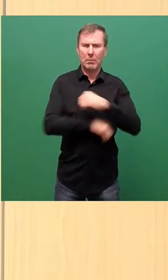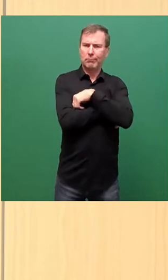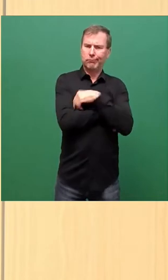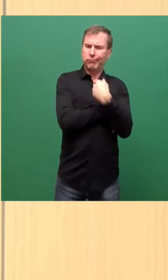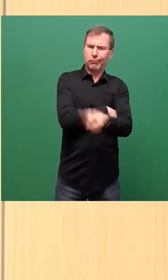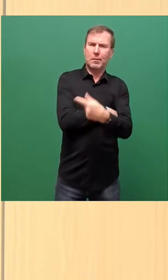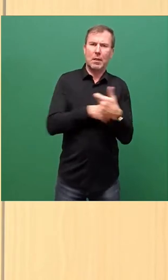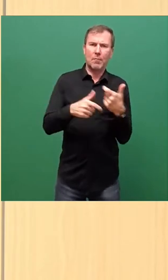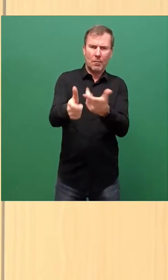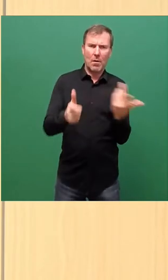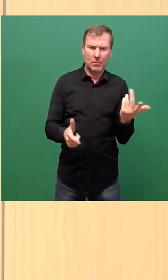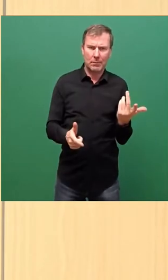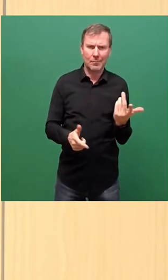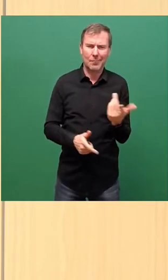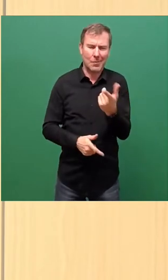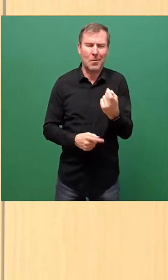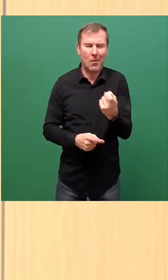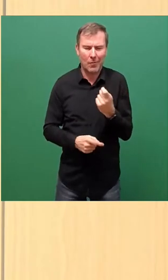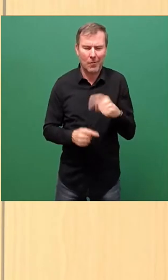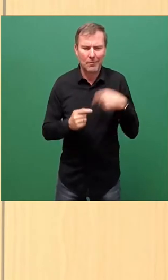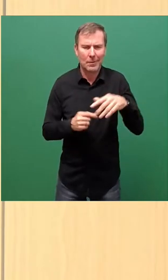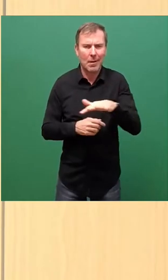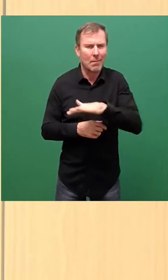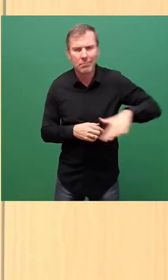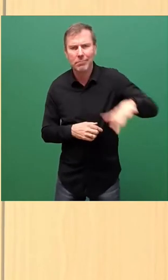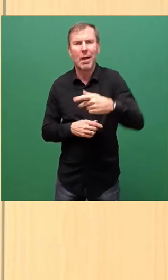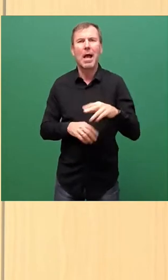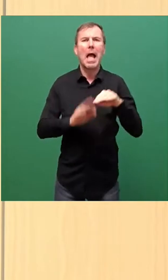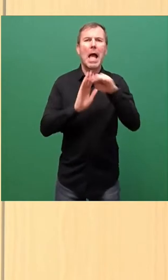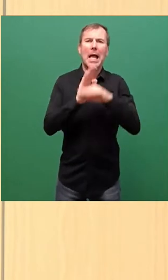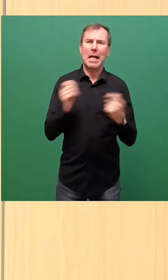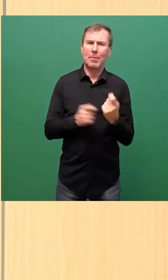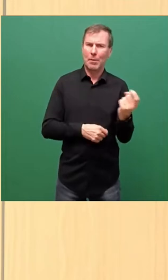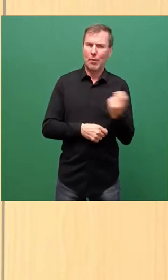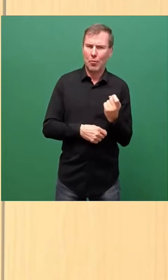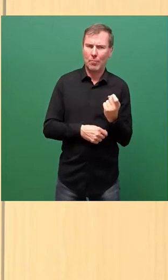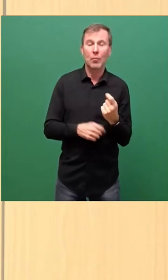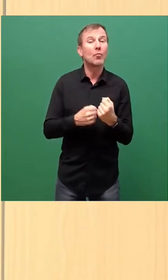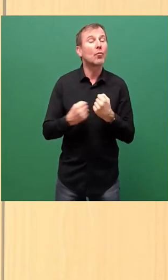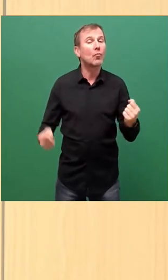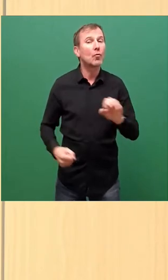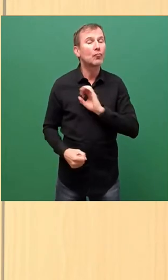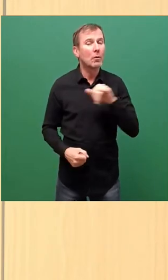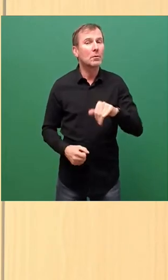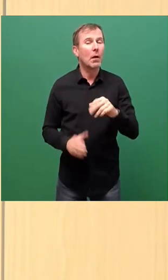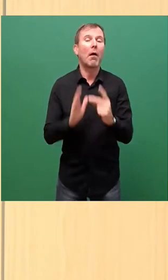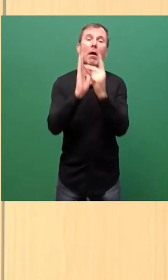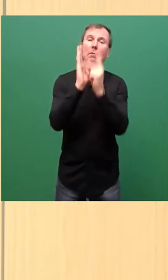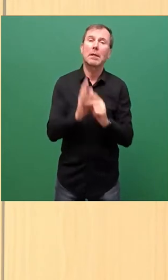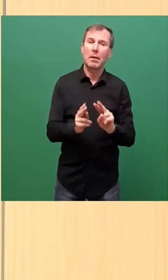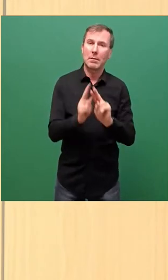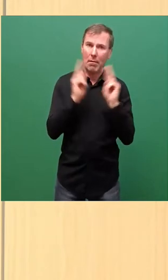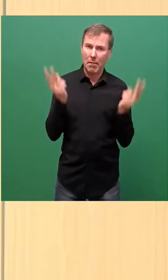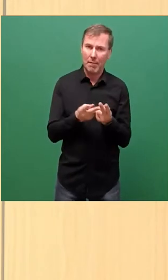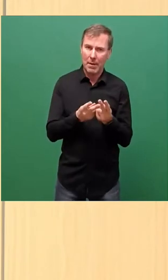tatsächlich auch in einen flächendeckenden Regelbetrieb auch kommen. Und wir haben tatsächlich viele Chancen auch der Digitalisierung, die es uns viel, viel einfacher